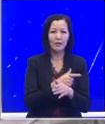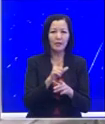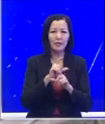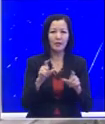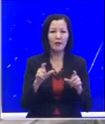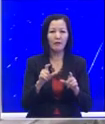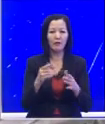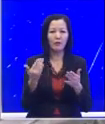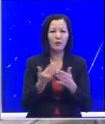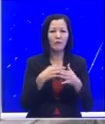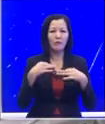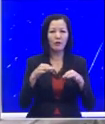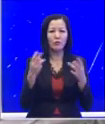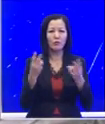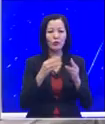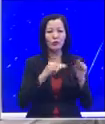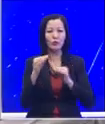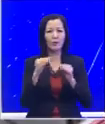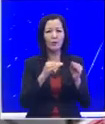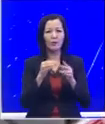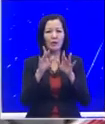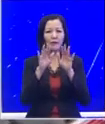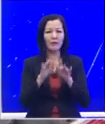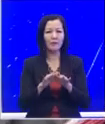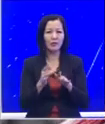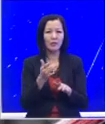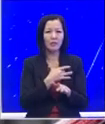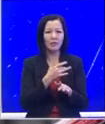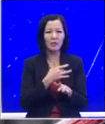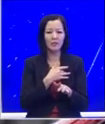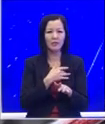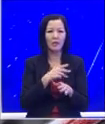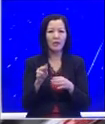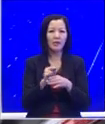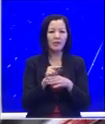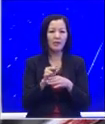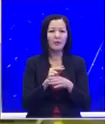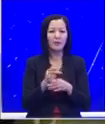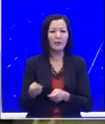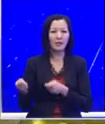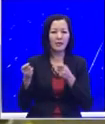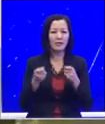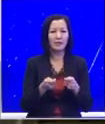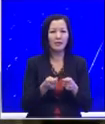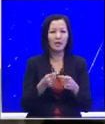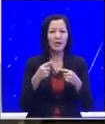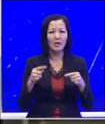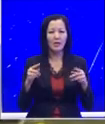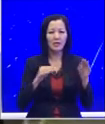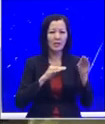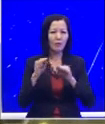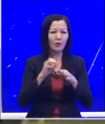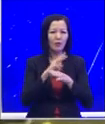каретах предусмотрено самое нужное оборудование – автоматическая сердечно-легочная реанимация, носилки, дефибрилляторы. Благодаря